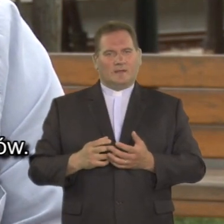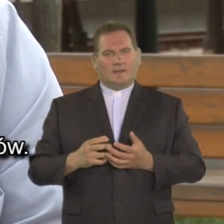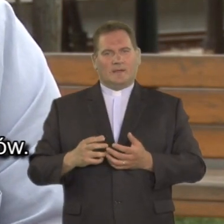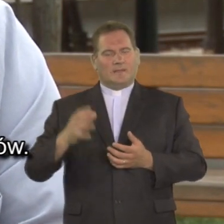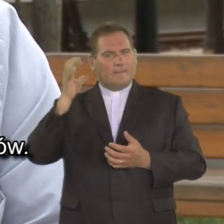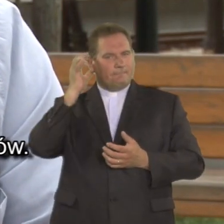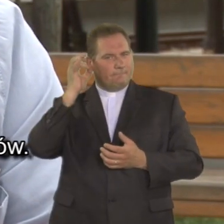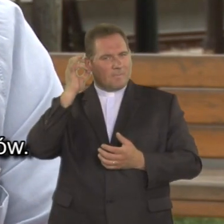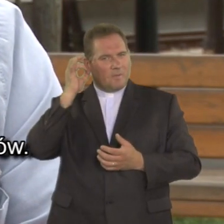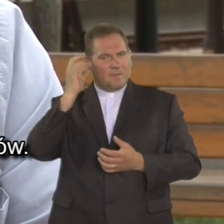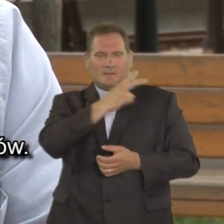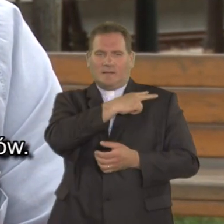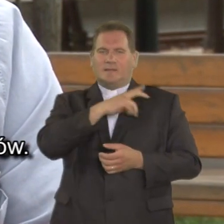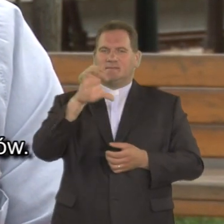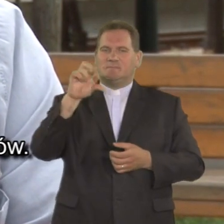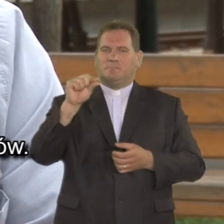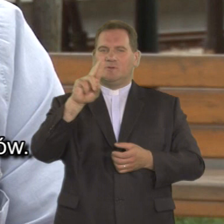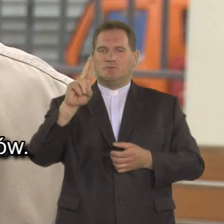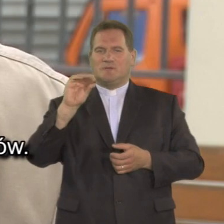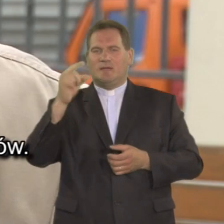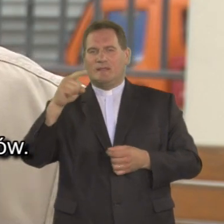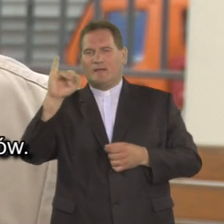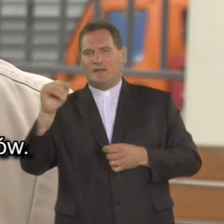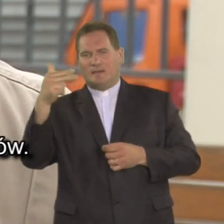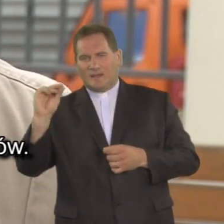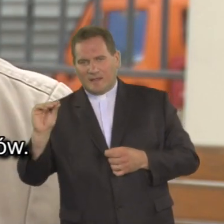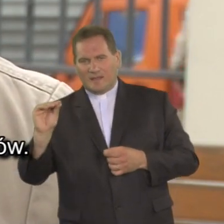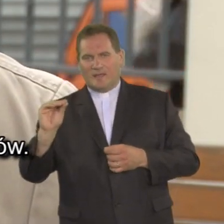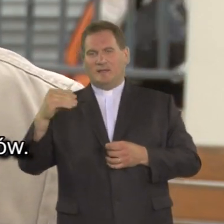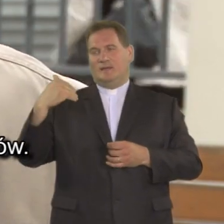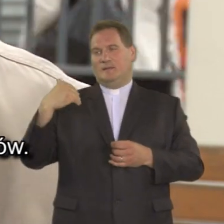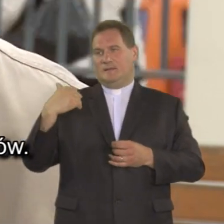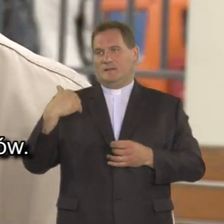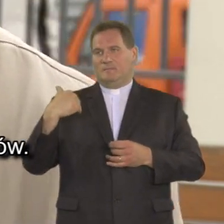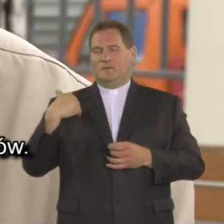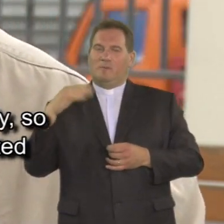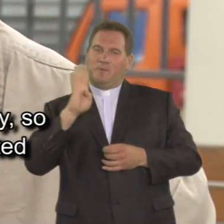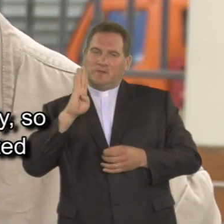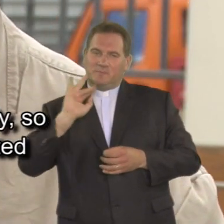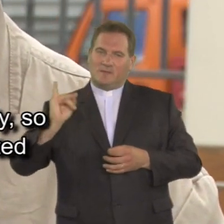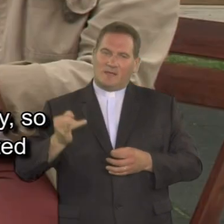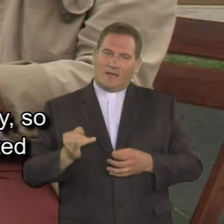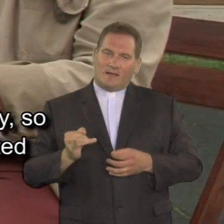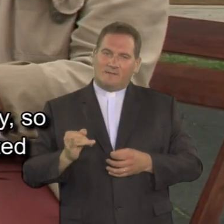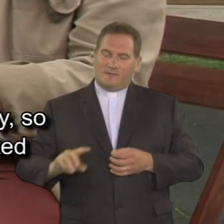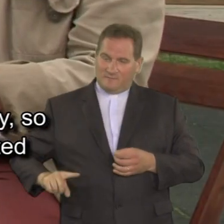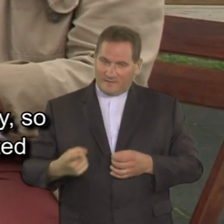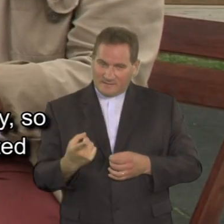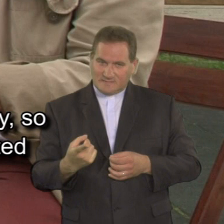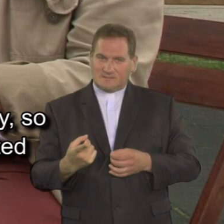sprzedajne zaczepiały nieraz. Czyli to był właściwie plac Pigalle piotrkowski. No taki piotrkowski. I te panny